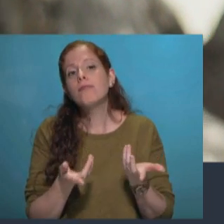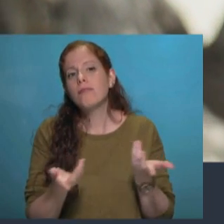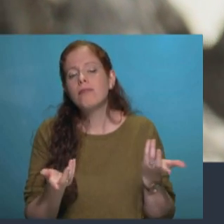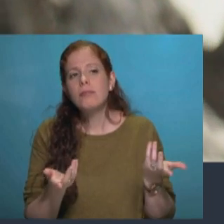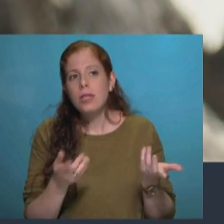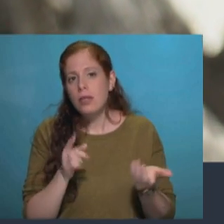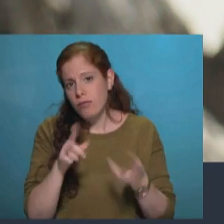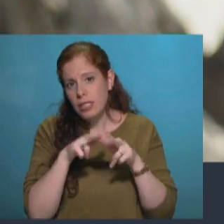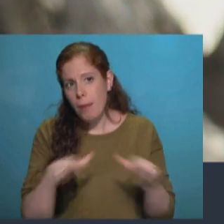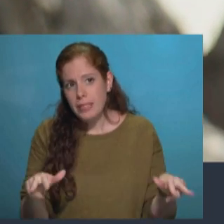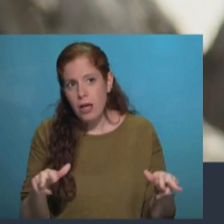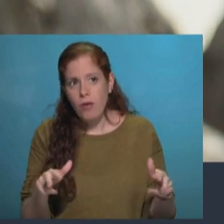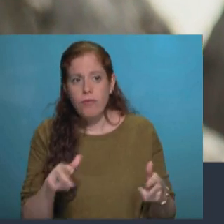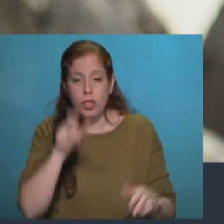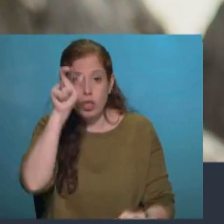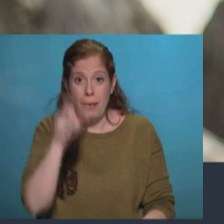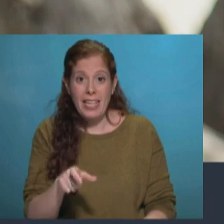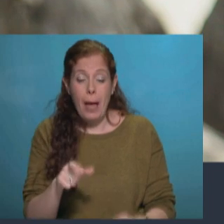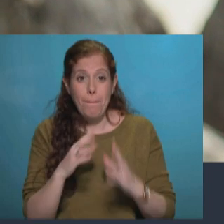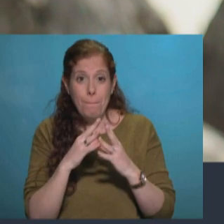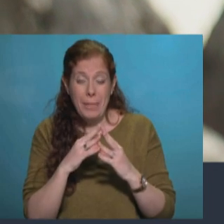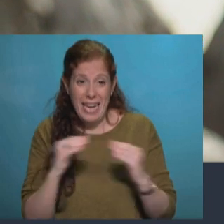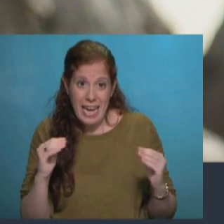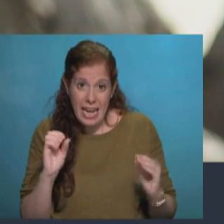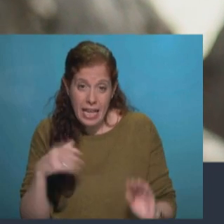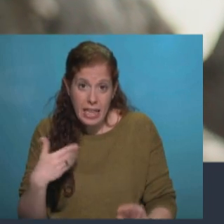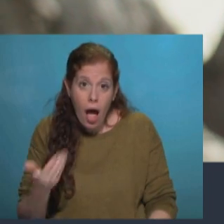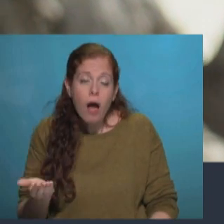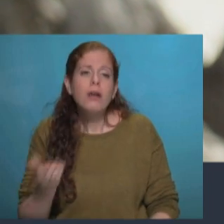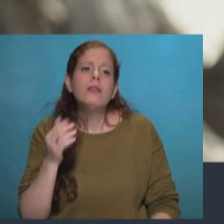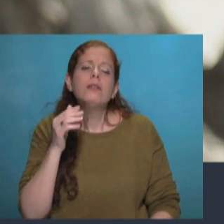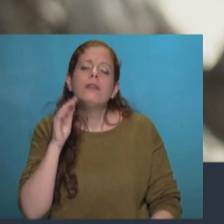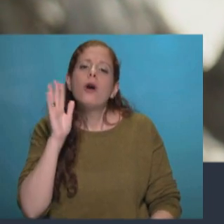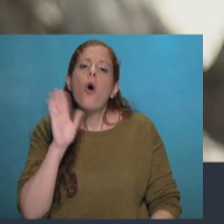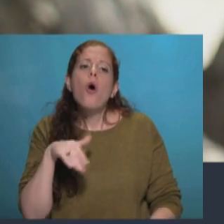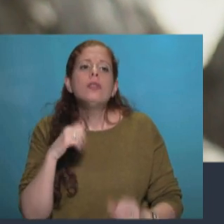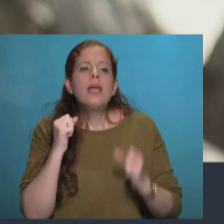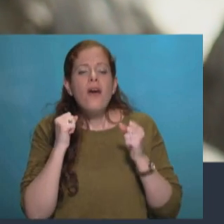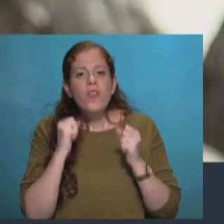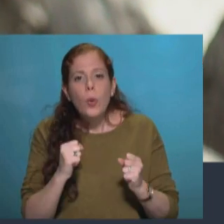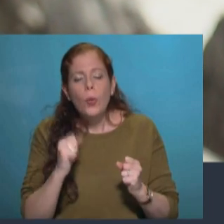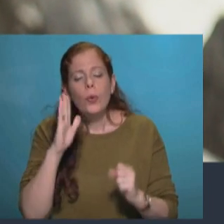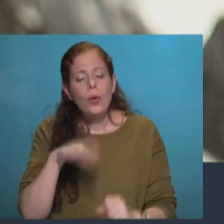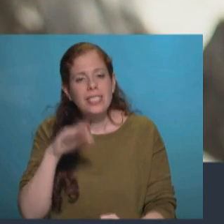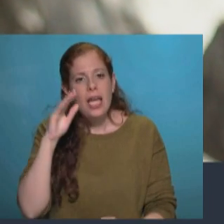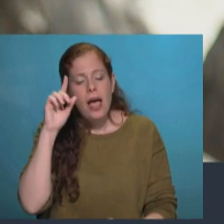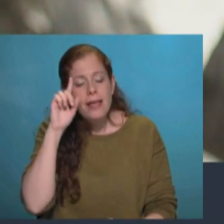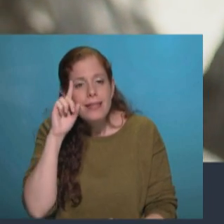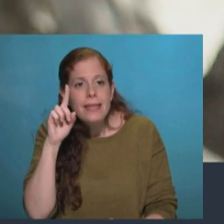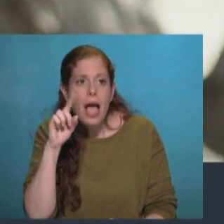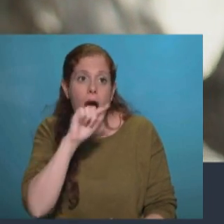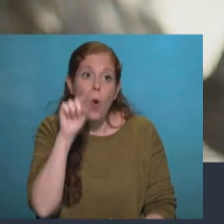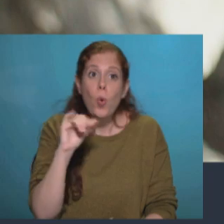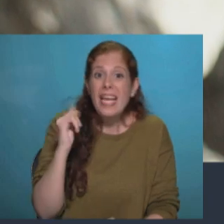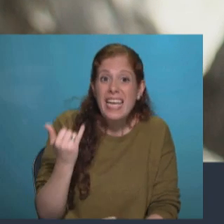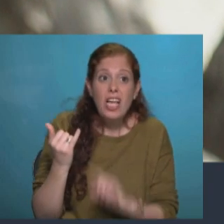וזה המצב. כשבן אדם נעדר, החוסר הוודאות, החוסר ידיעה, אולי כן, אולי ככה,